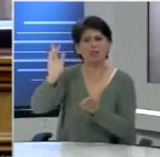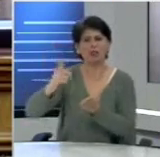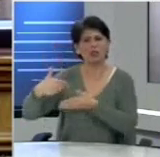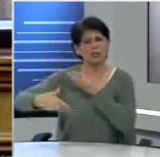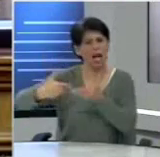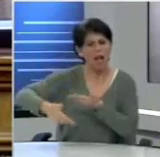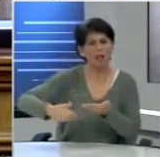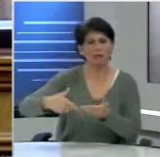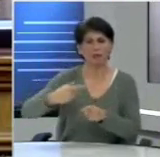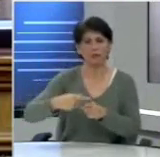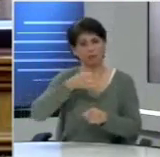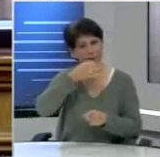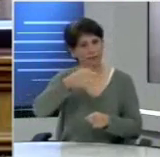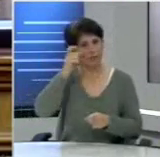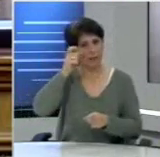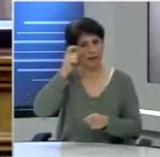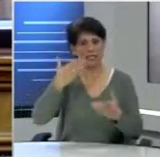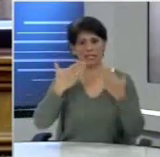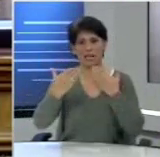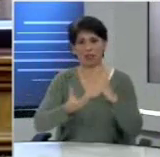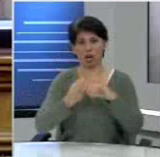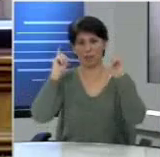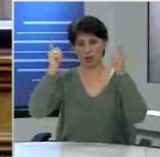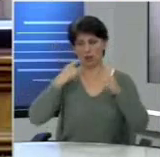Τα είπε και ο κ. Σαμαράς στο συνέδριο της Νέας Δημοκρατίας προχθές.